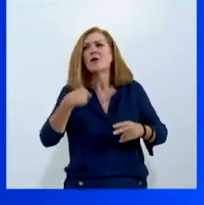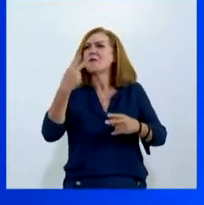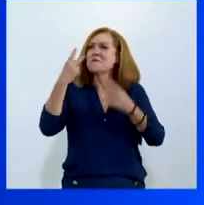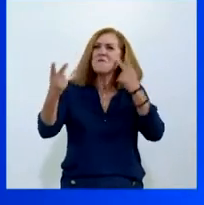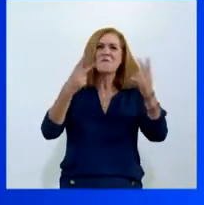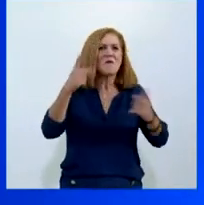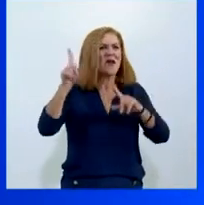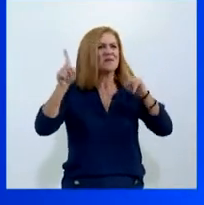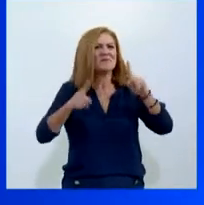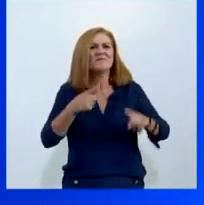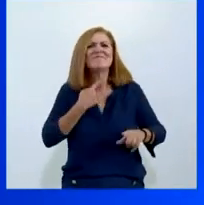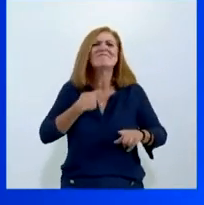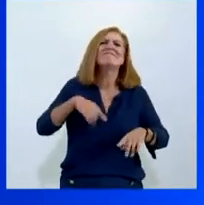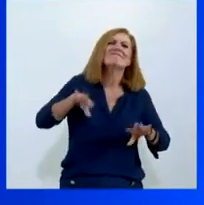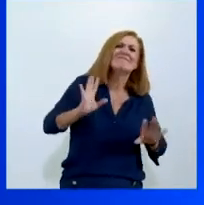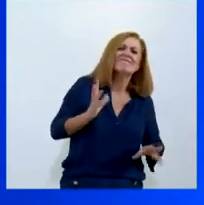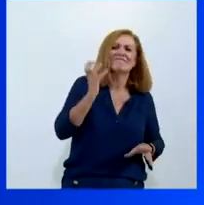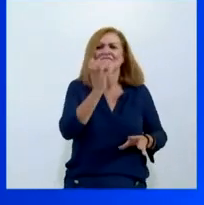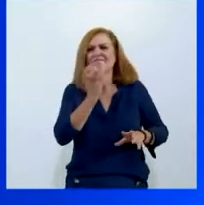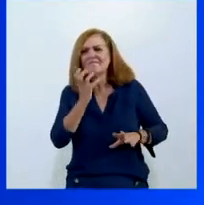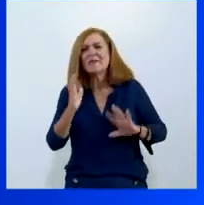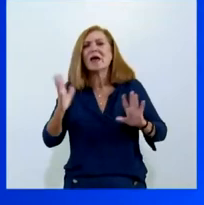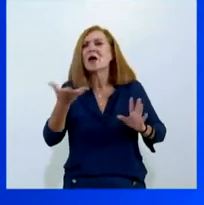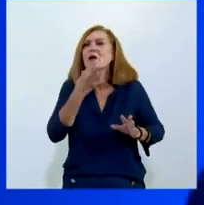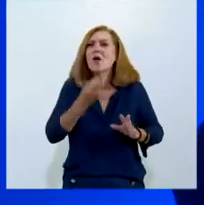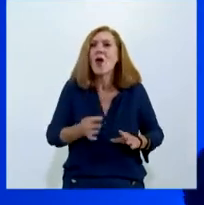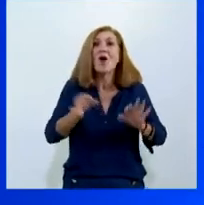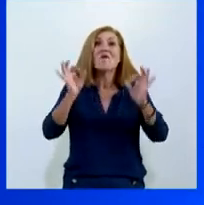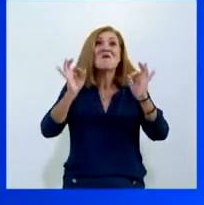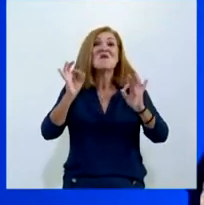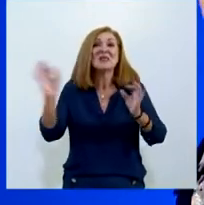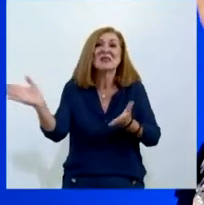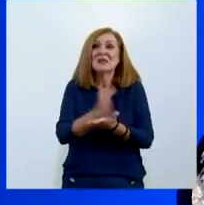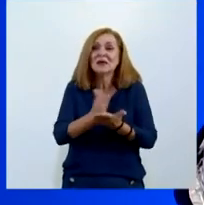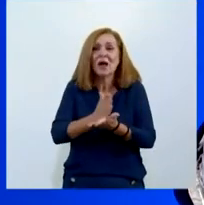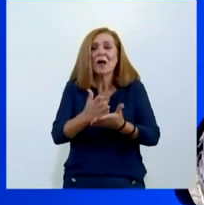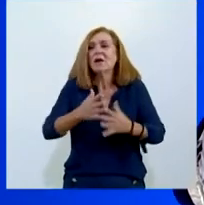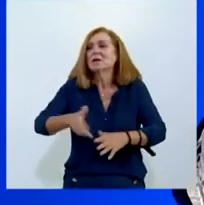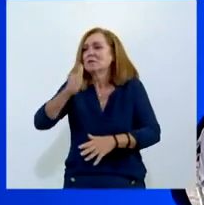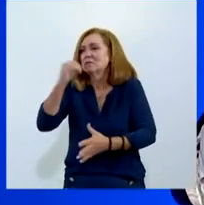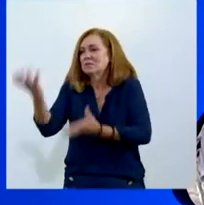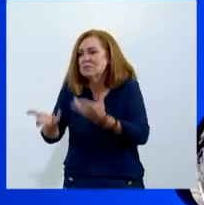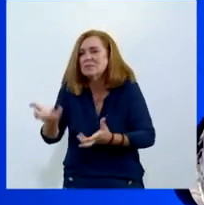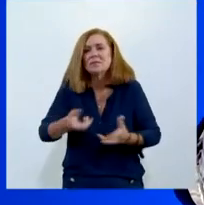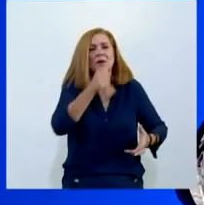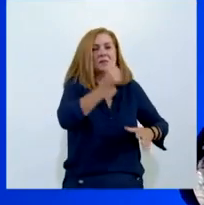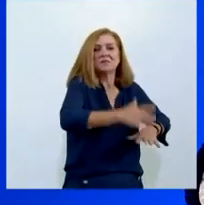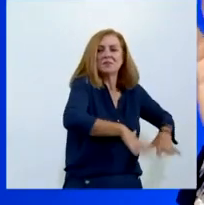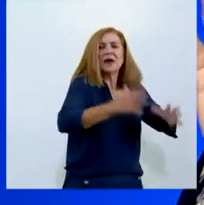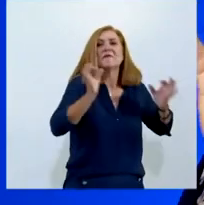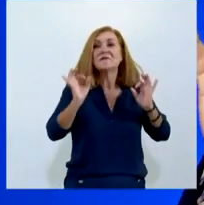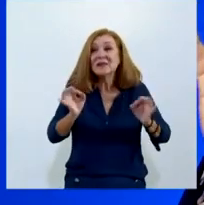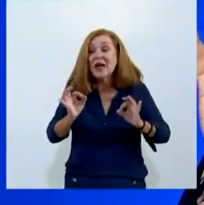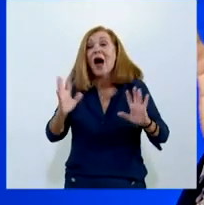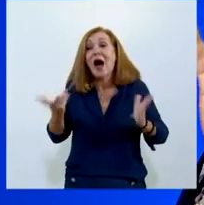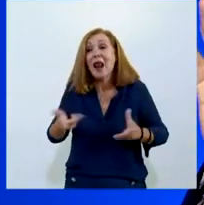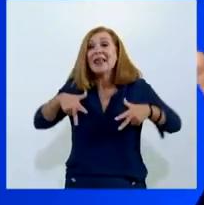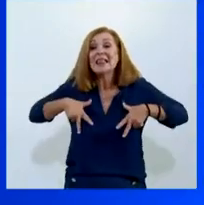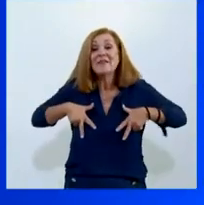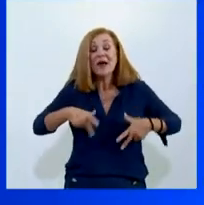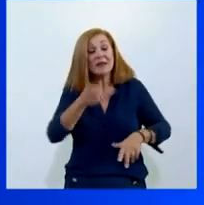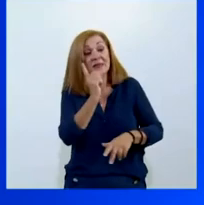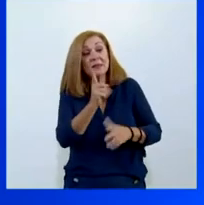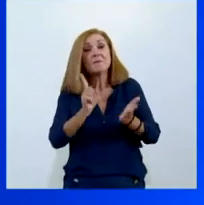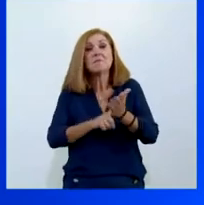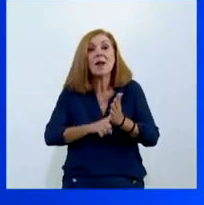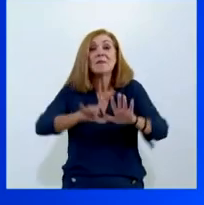οποία υπάρχει όταν έχουμε να αντιμετωπίσουμε τόσο μεγάλες φυσικές καταστροφές. Αλλά, ξέρετε, μια κυβέρνηση κρίνεται στο σύνολό της. Αυτό είναι